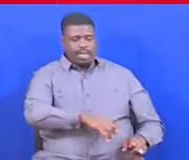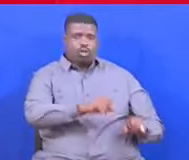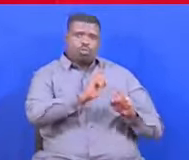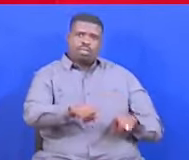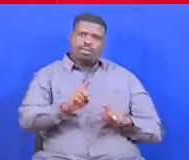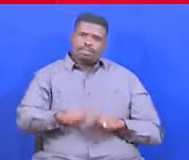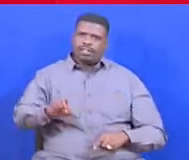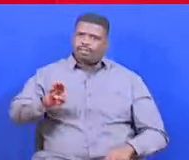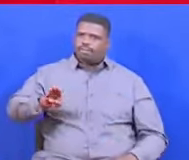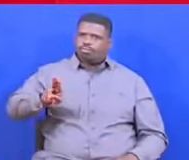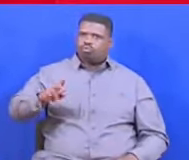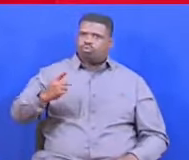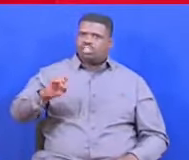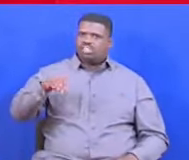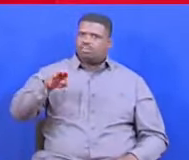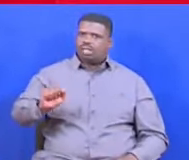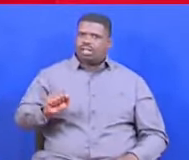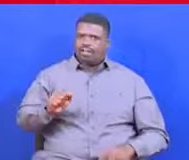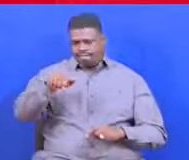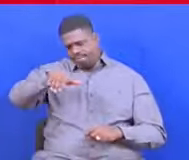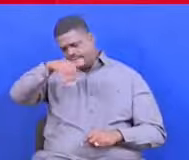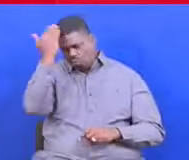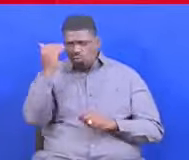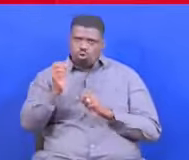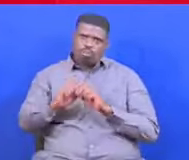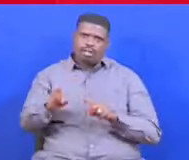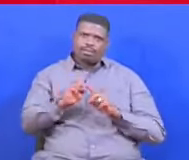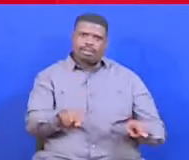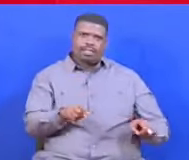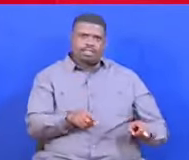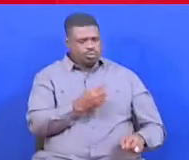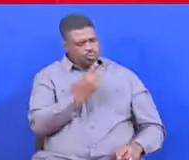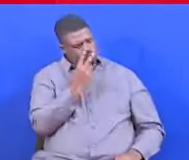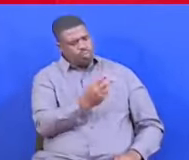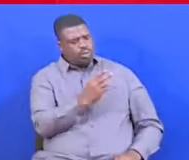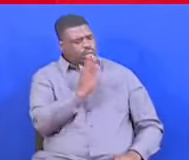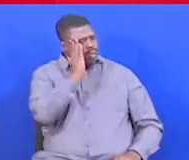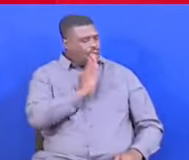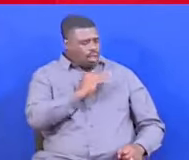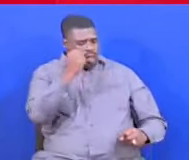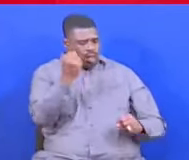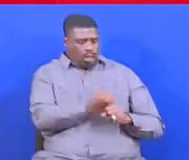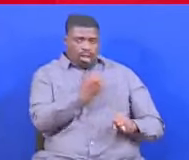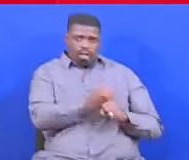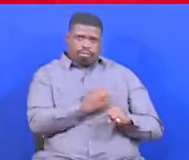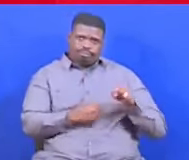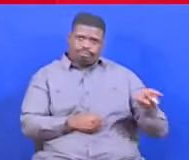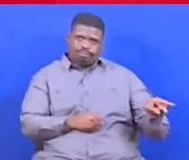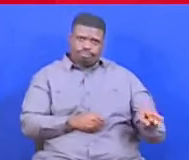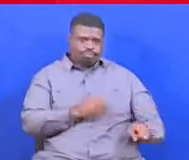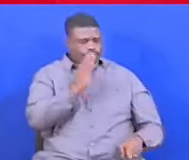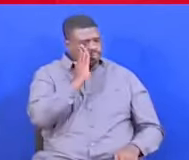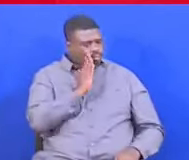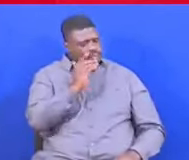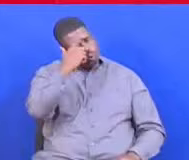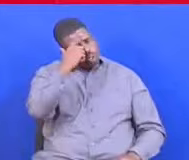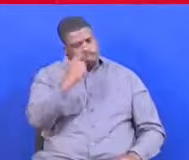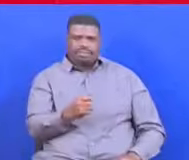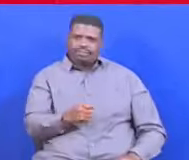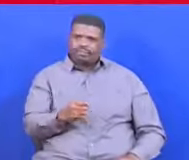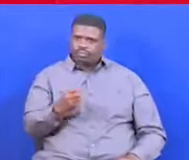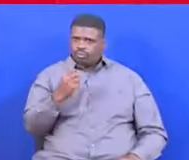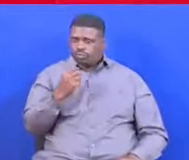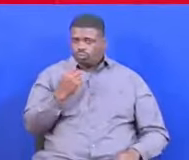tulikwenda Butimba na vyuo mbalimbali VETA, tumekuta vijana wanafanya kazi, vijana wabunifu.